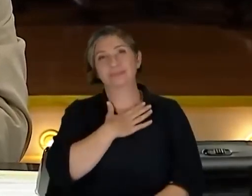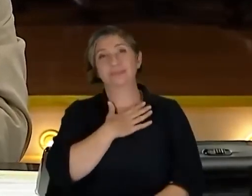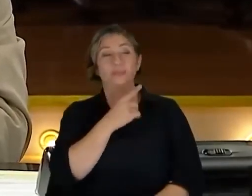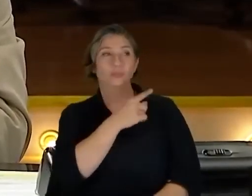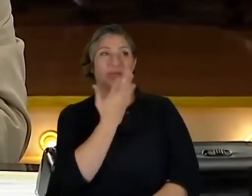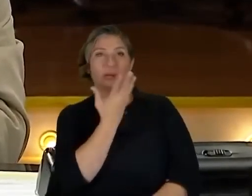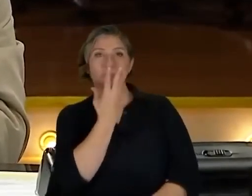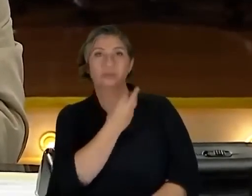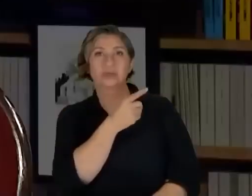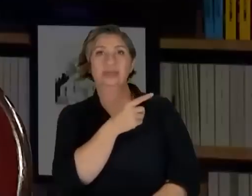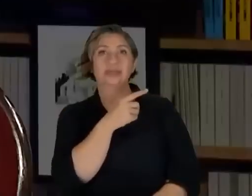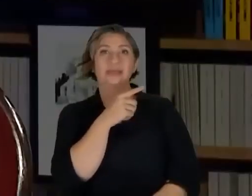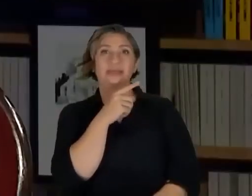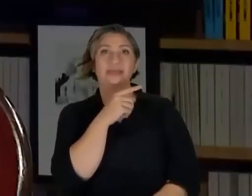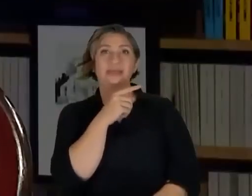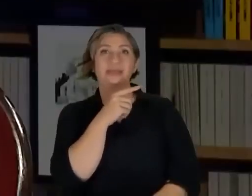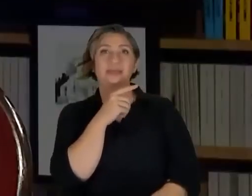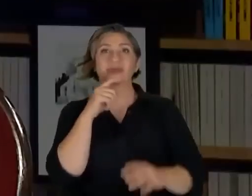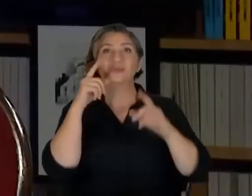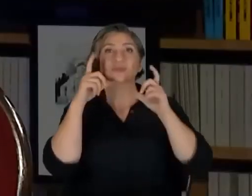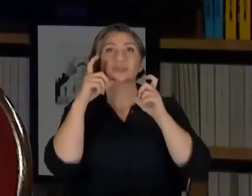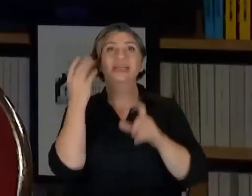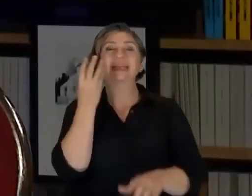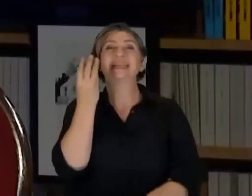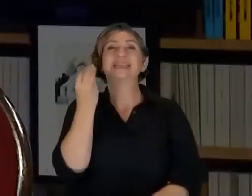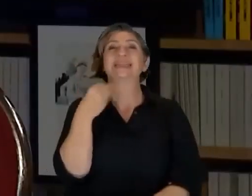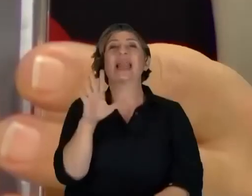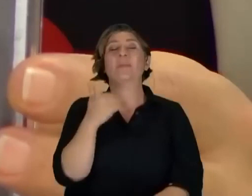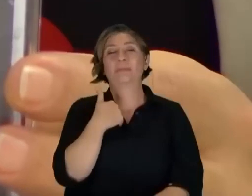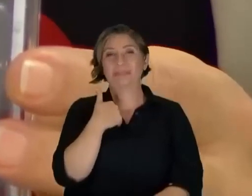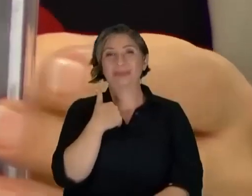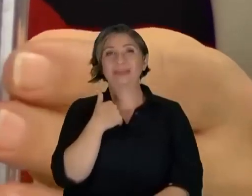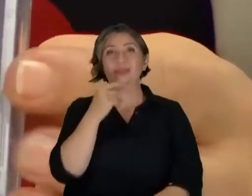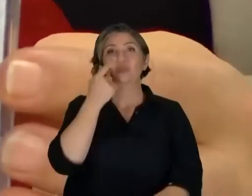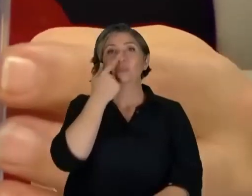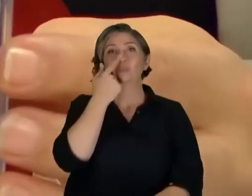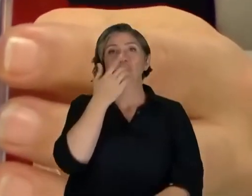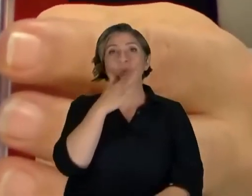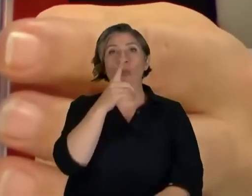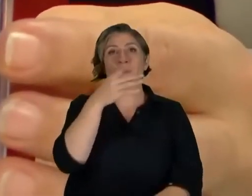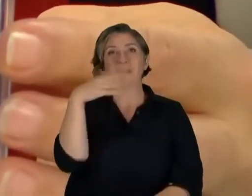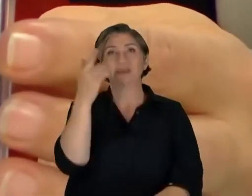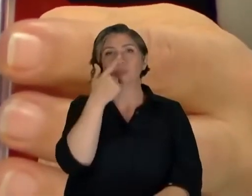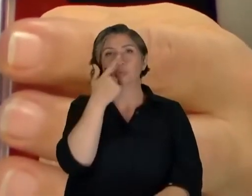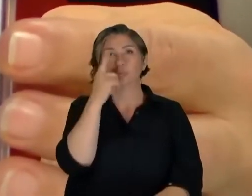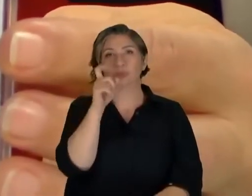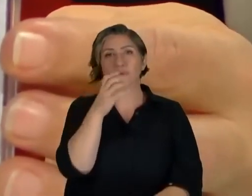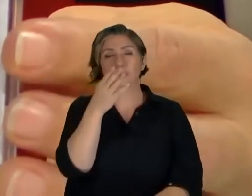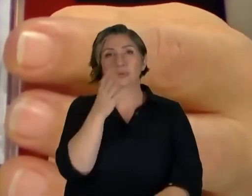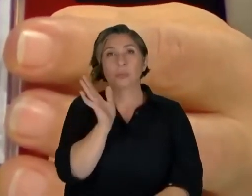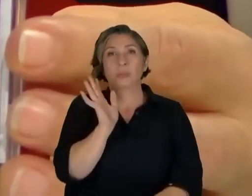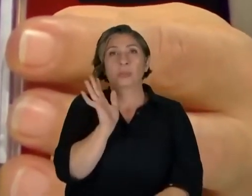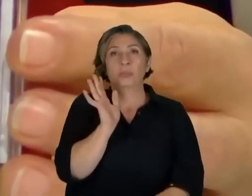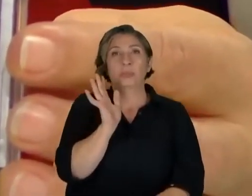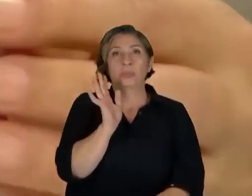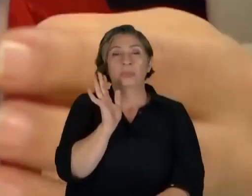öyle halinizi mi tercih ederim. Evet. Yani şimdi bir tane böyle. Zaten bir fotoğraflarda hiç iyi çıkmıyor. Bir defa böyle bir hepsi burnunuz yok. Öyle. Böyle bu başkasının burnu mu acaba?